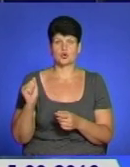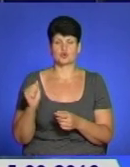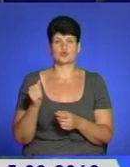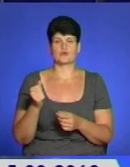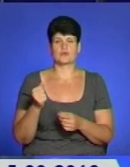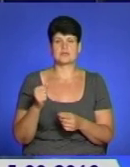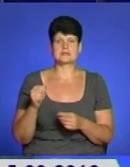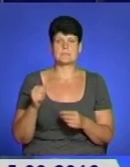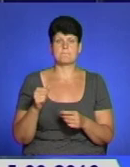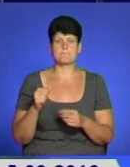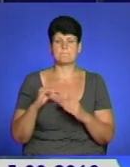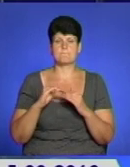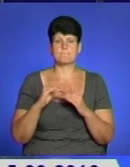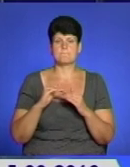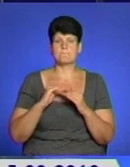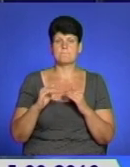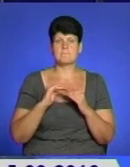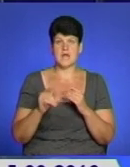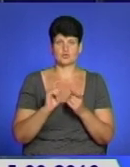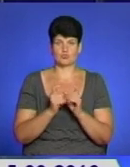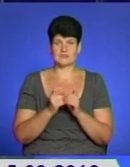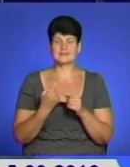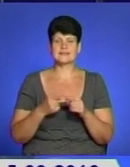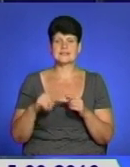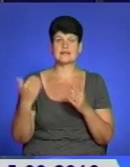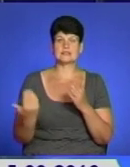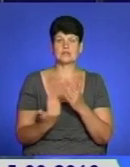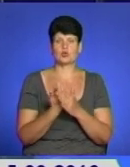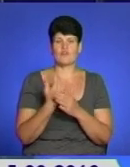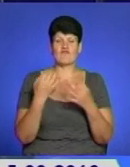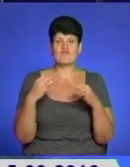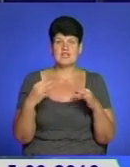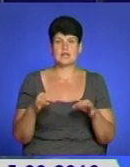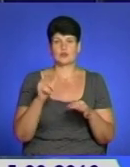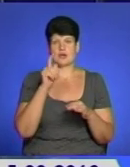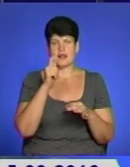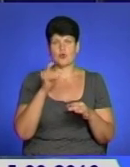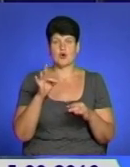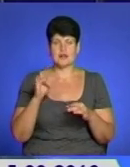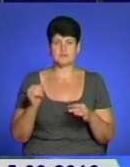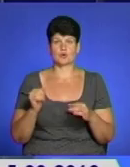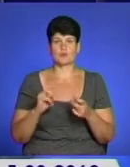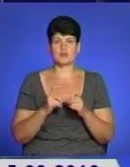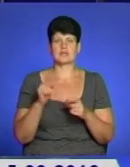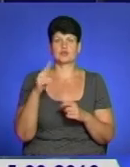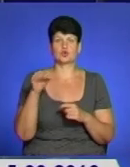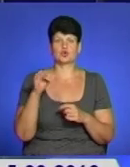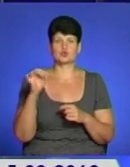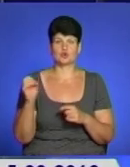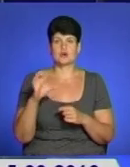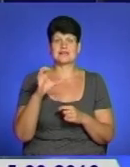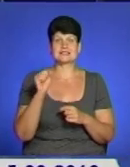з пляжної боротьби. Це новий вид спорту, який поєднує основи вільної греко-римської боротьби, а також дзюдо, самбо і